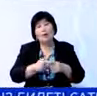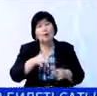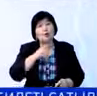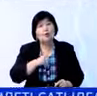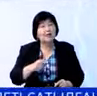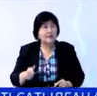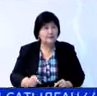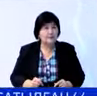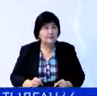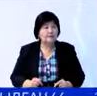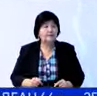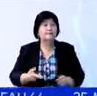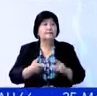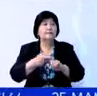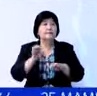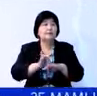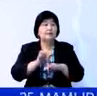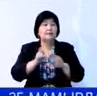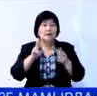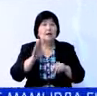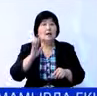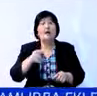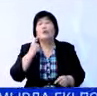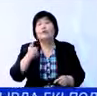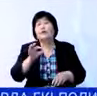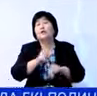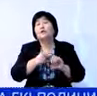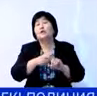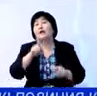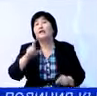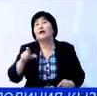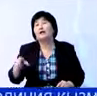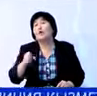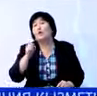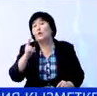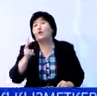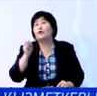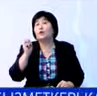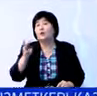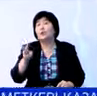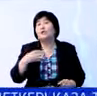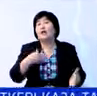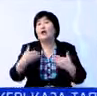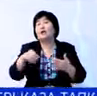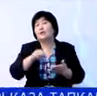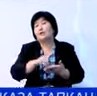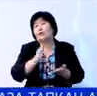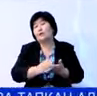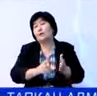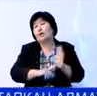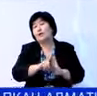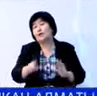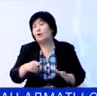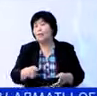дейінгі жұқтырғандарды алып қарайтын болсақ, бір жұқтырған адамға 12-13 қарым-қатынаста болғандардан келіп тұр. Бұл